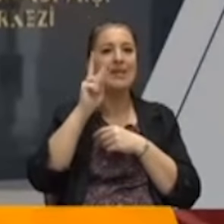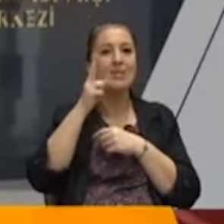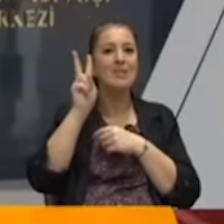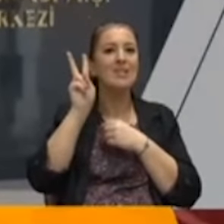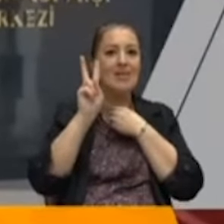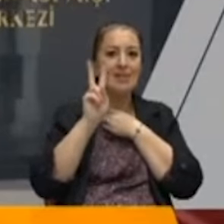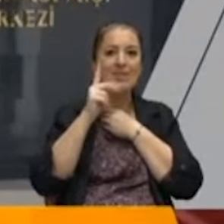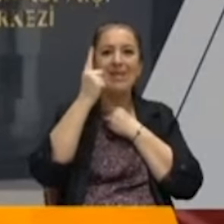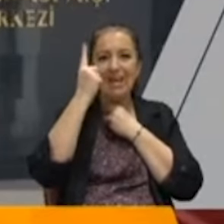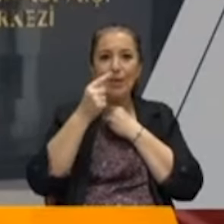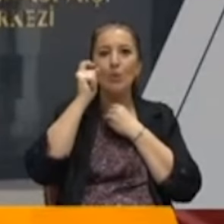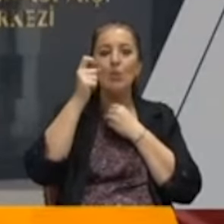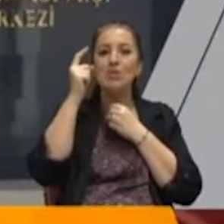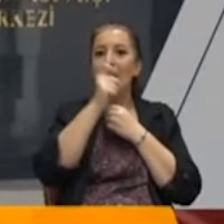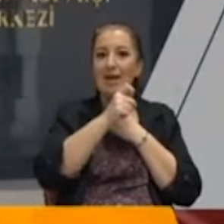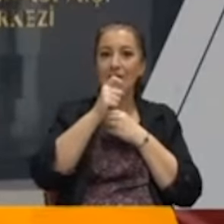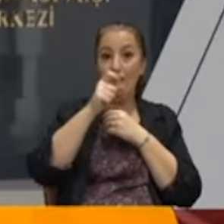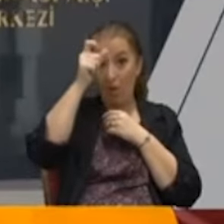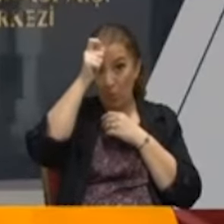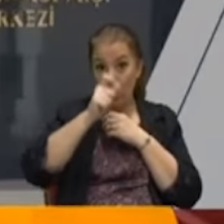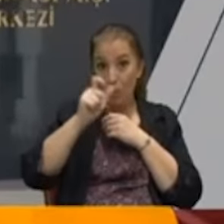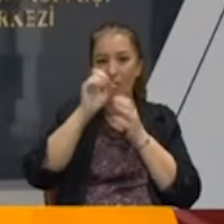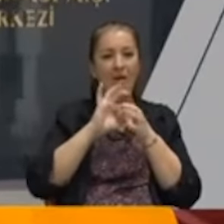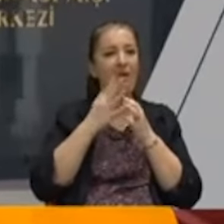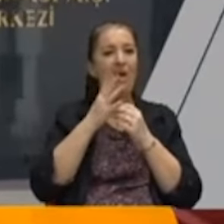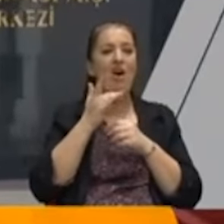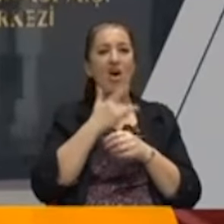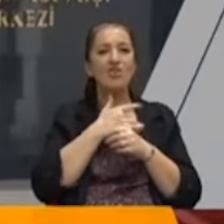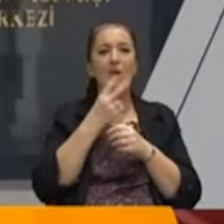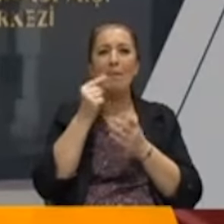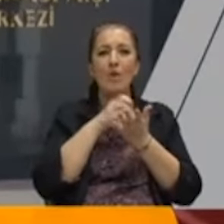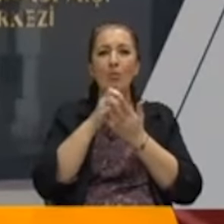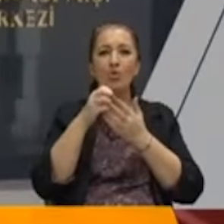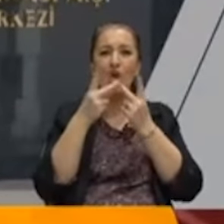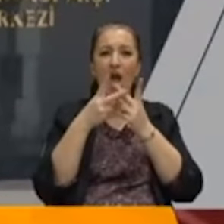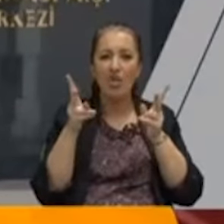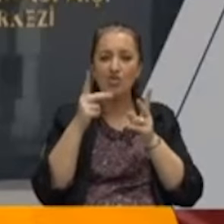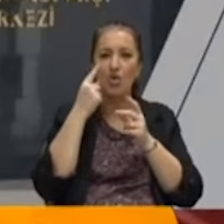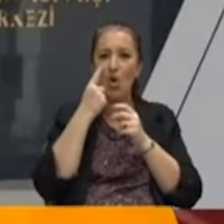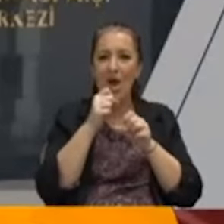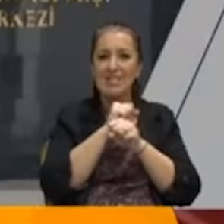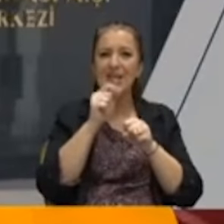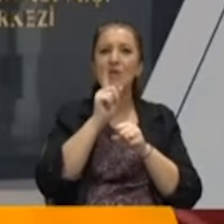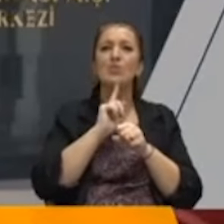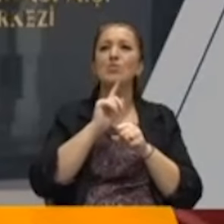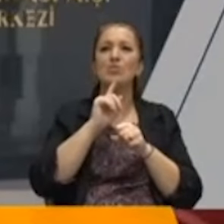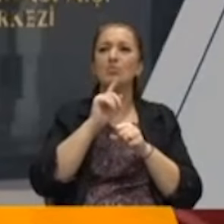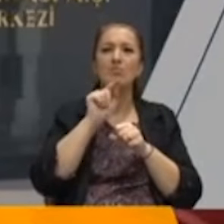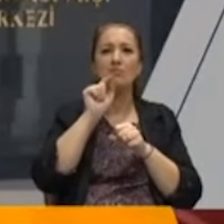2020'nin ilk 9 ayında ülkemizin ne acıdır ki bütçe açığı 140.6 milyar liraya